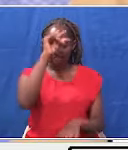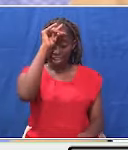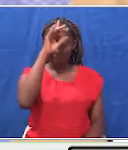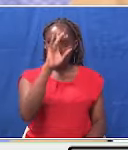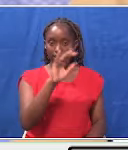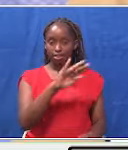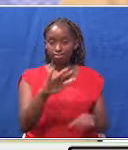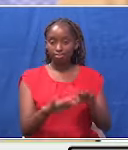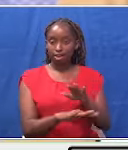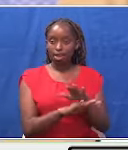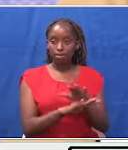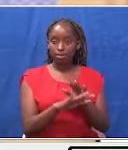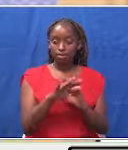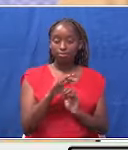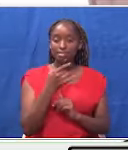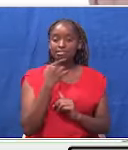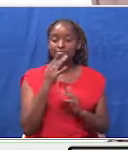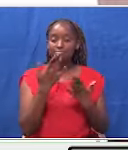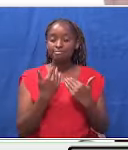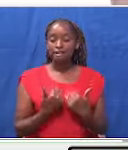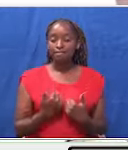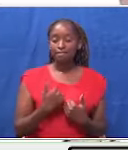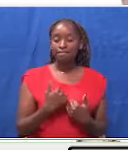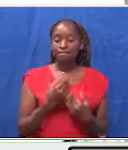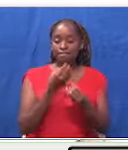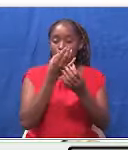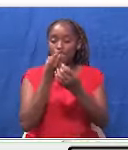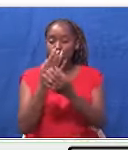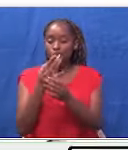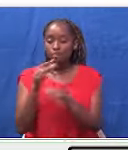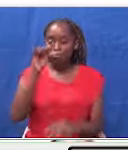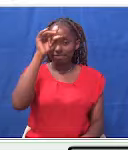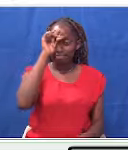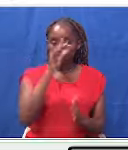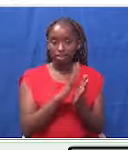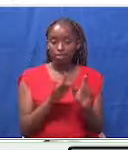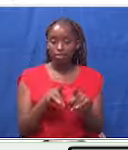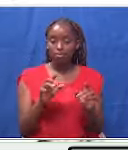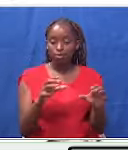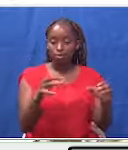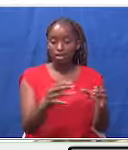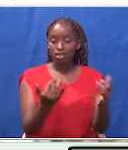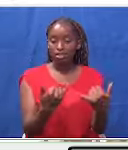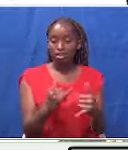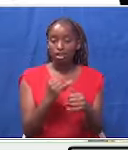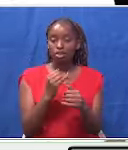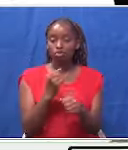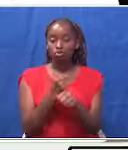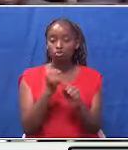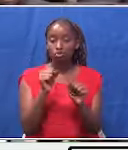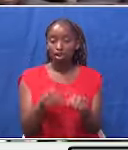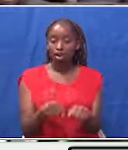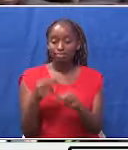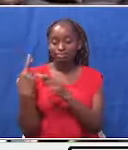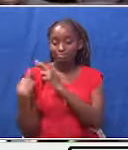Felix Maiyo, wametoa wito kwa serikali pamoja na taasisi za kijamii kutekeleza wajibu wao katika kuzuia visa vya watu